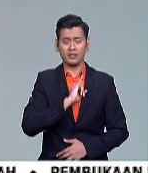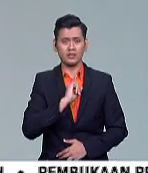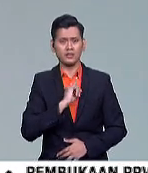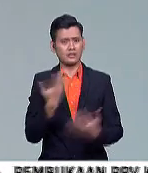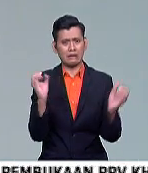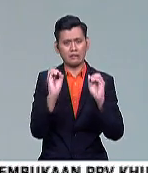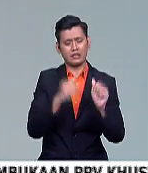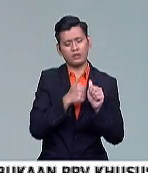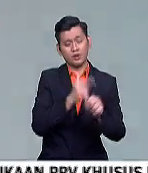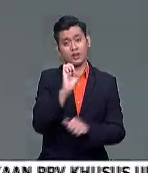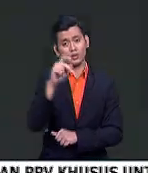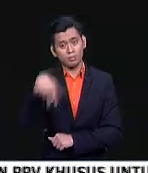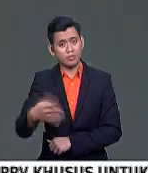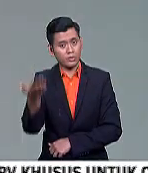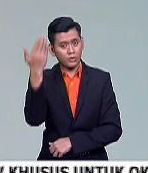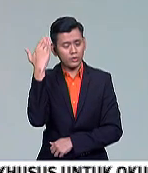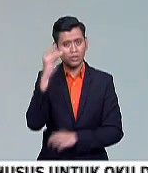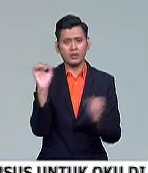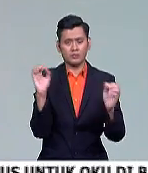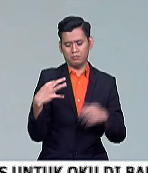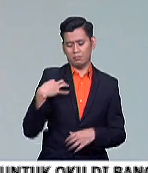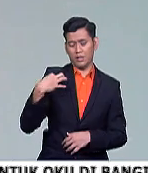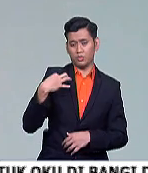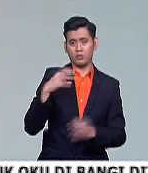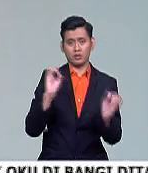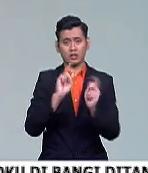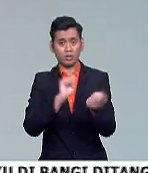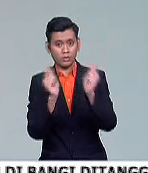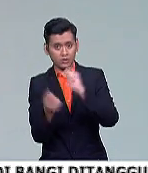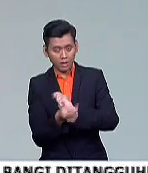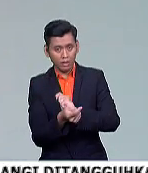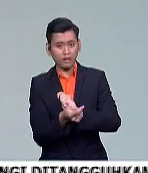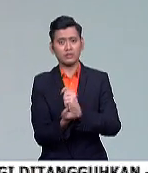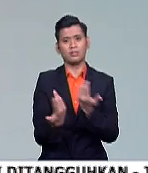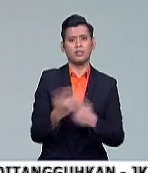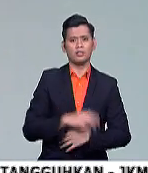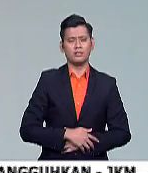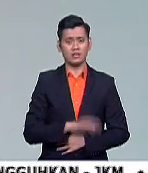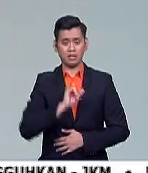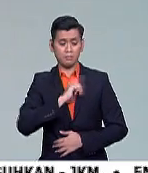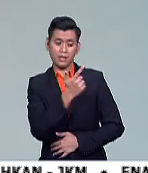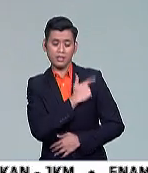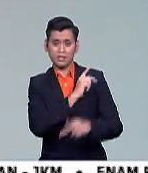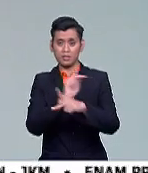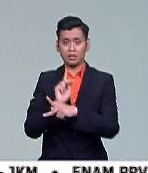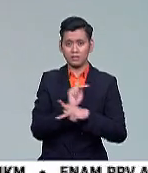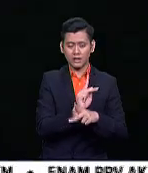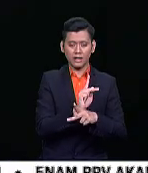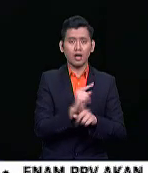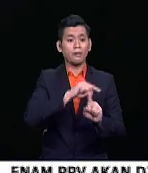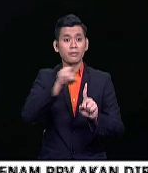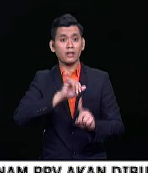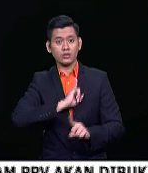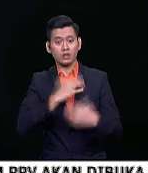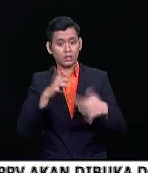Bila doktor cakap saya positif, saya dah bayangkan macam-macam